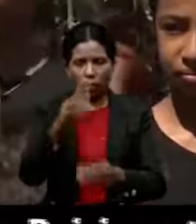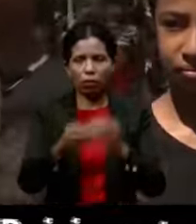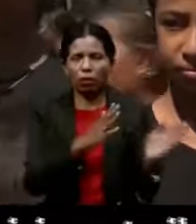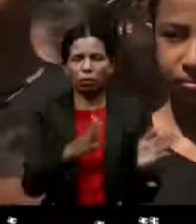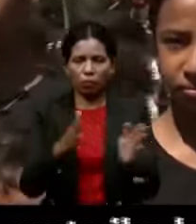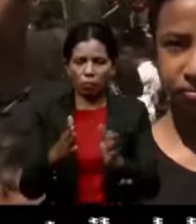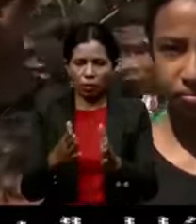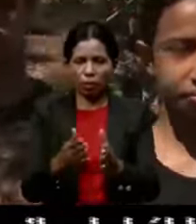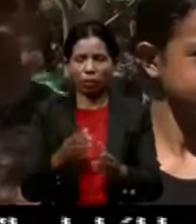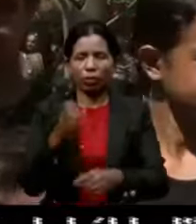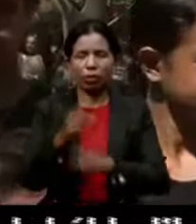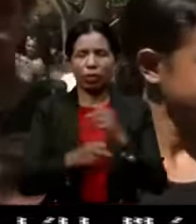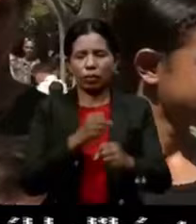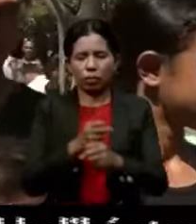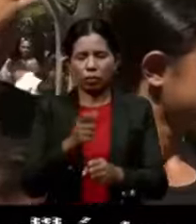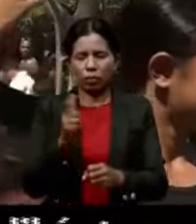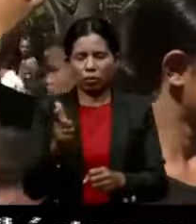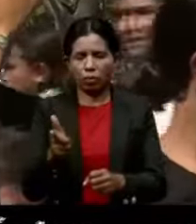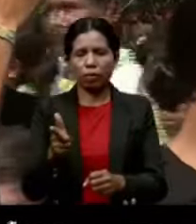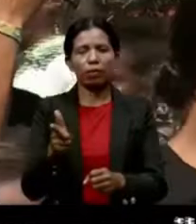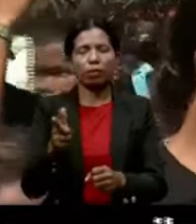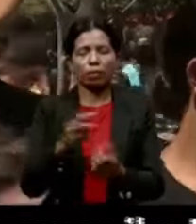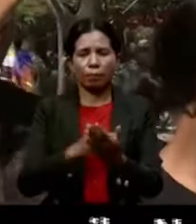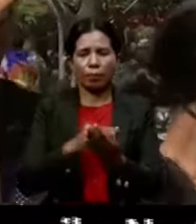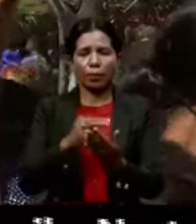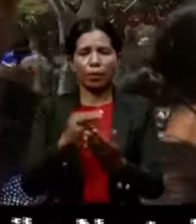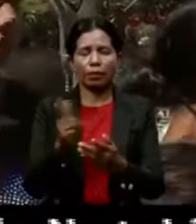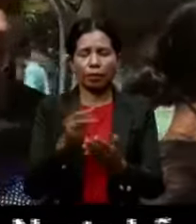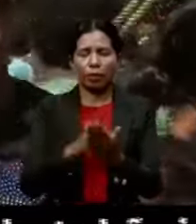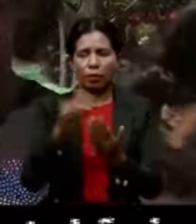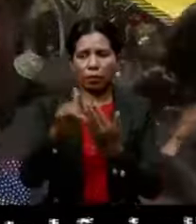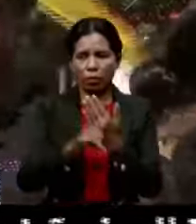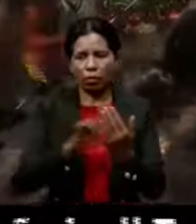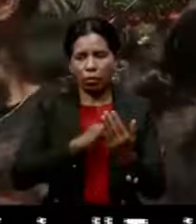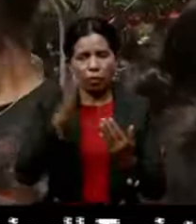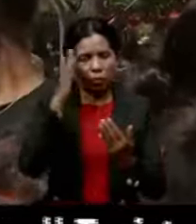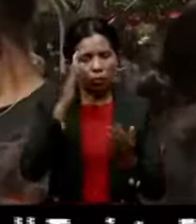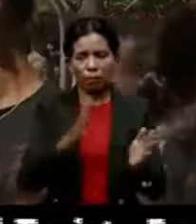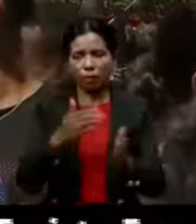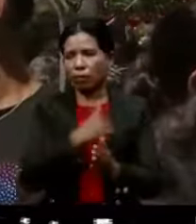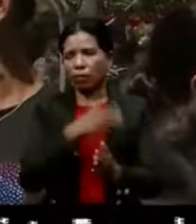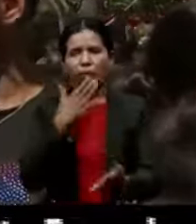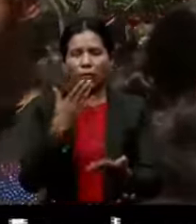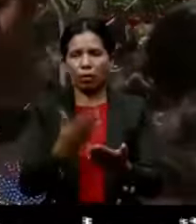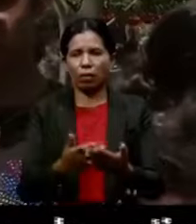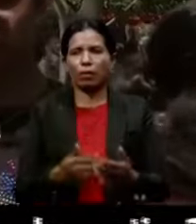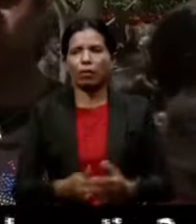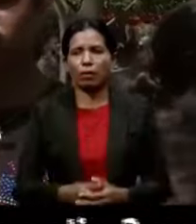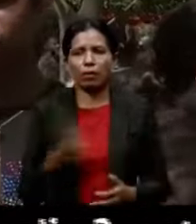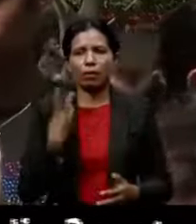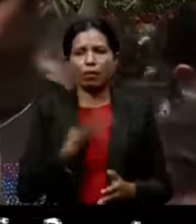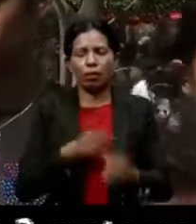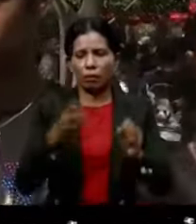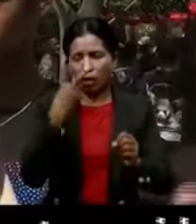preparação 20 de maio loro komemorasaun loro independensi. Palo ngi nia aonai preparação sidau dia. Oni ita bele